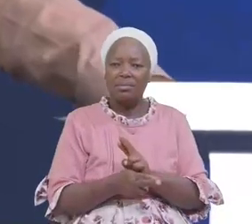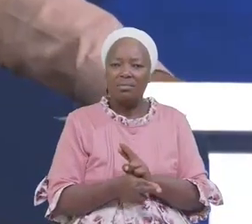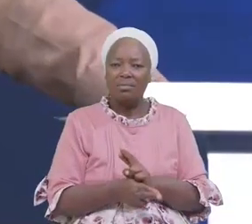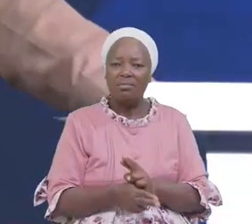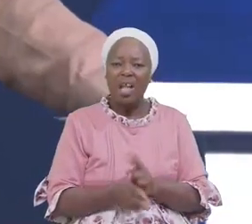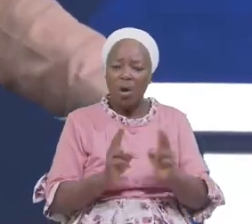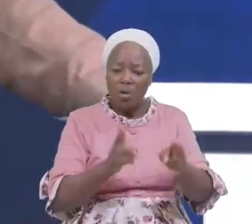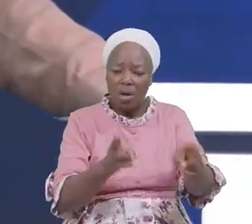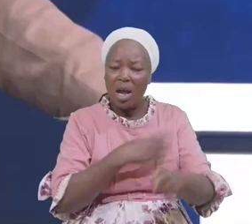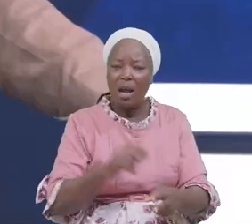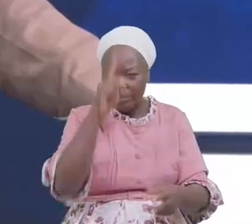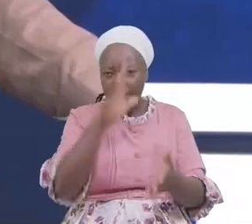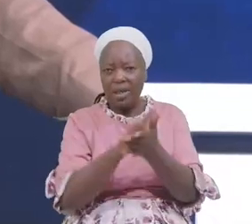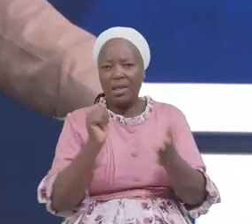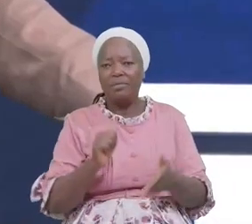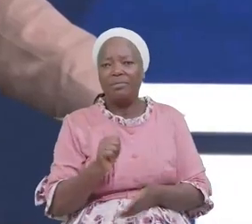Rends-toi de croire.